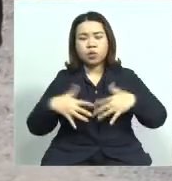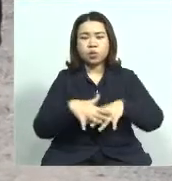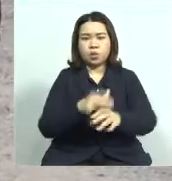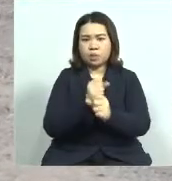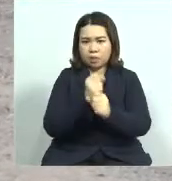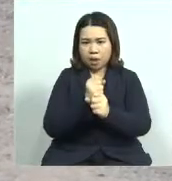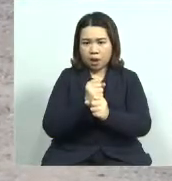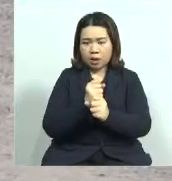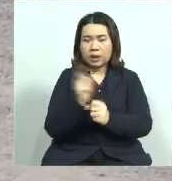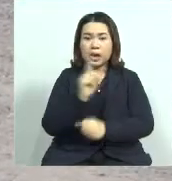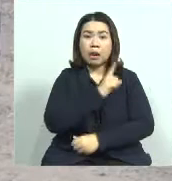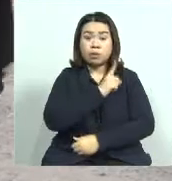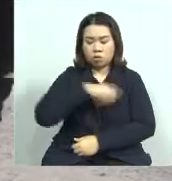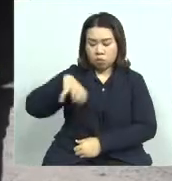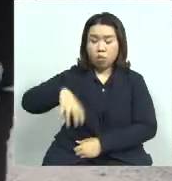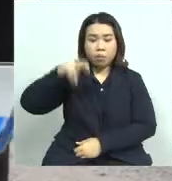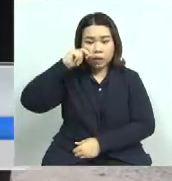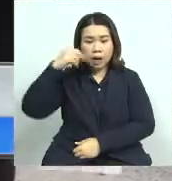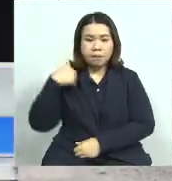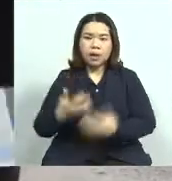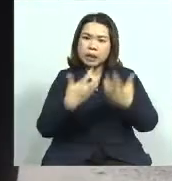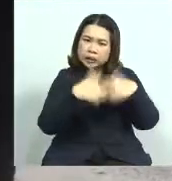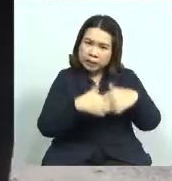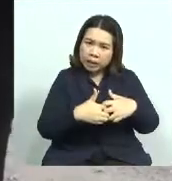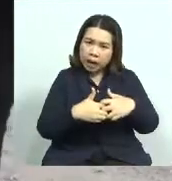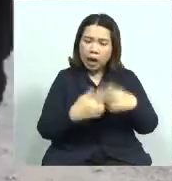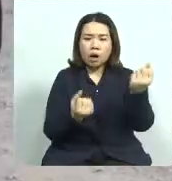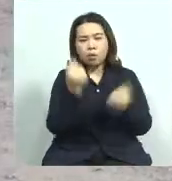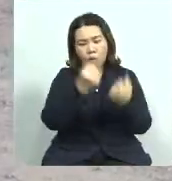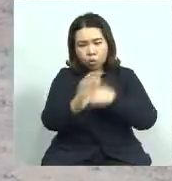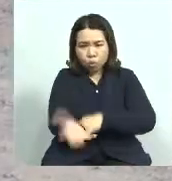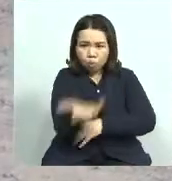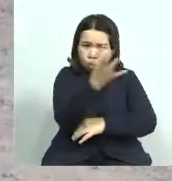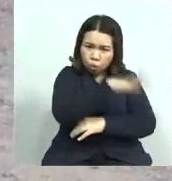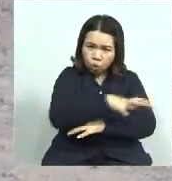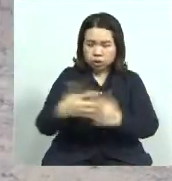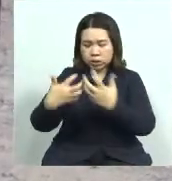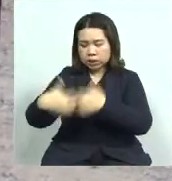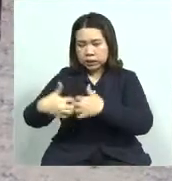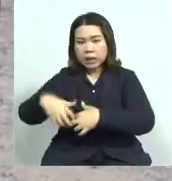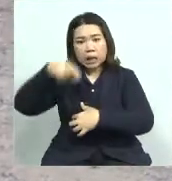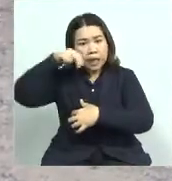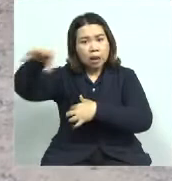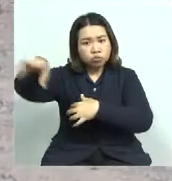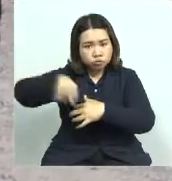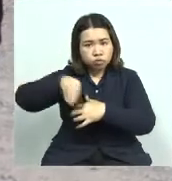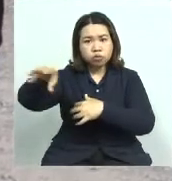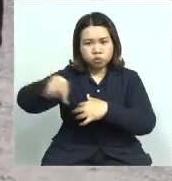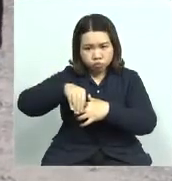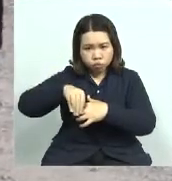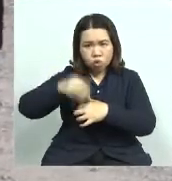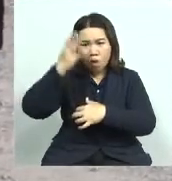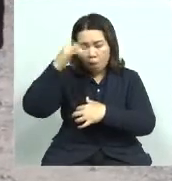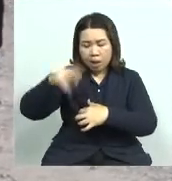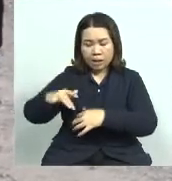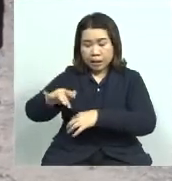ะเป็นกรมชลประทานนะคะที่ได้ระดมเครื่องไม้เครื่องมือไม่ว่าจะเป็นรถแบคโฮหรือว่าเครื่องสูบน้ำนะคะเพื่อที่จะผลักดันน้ำจาก